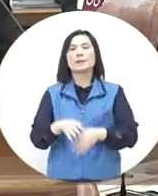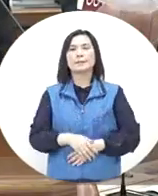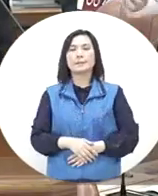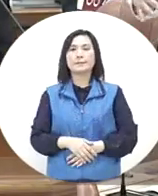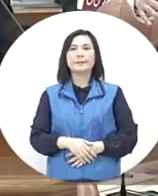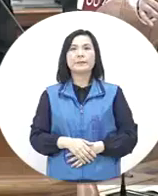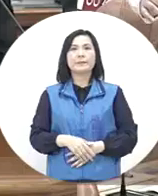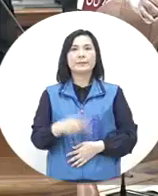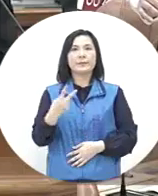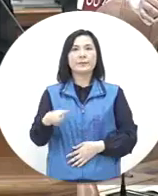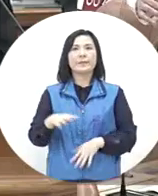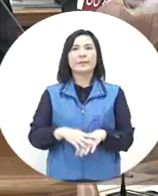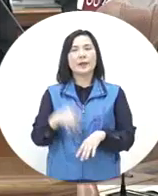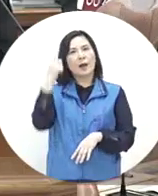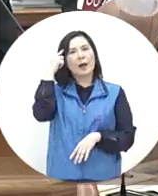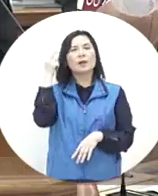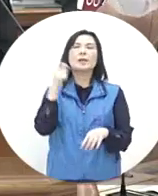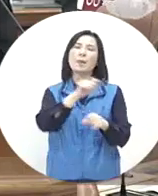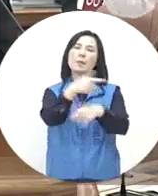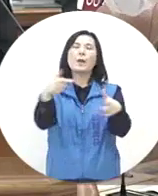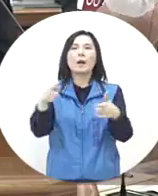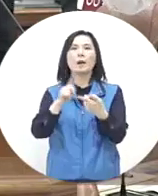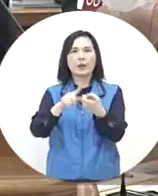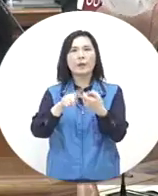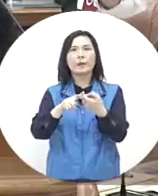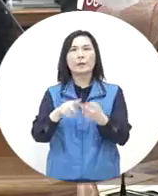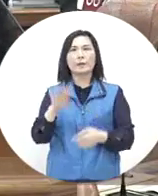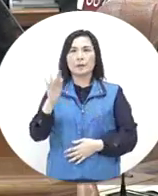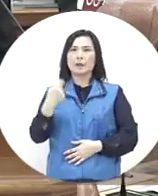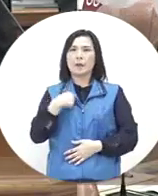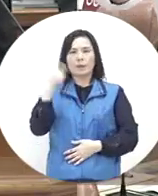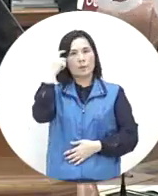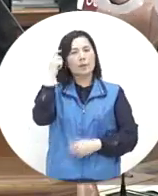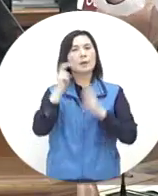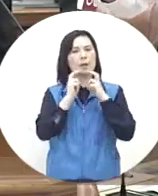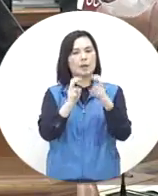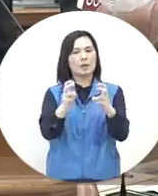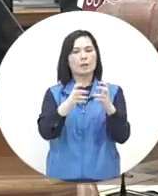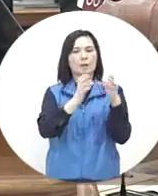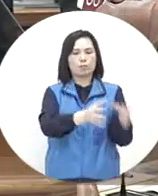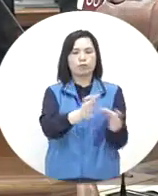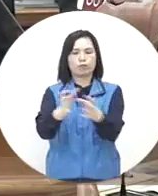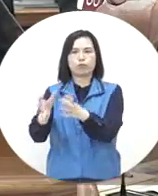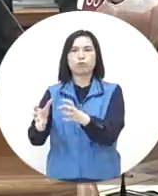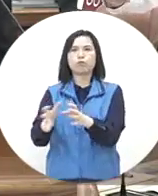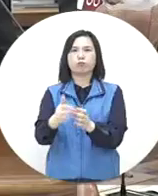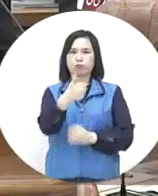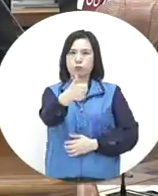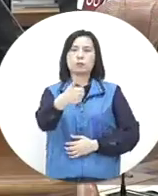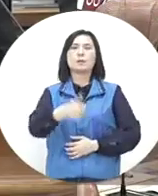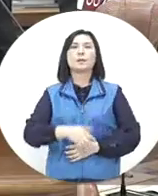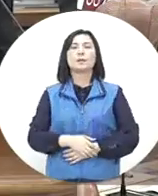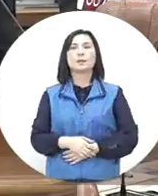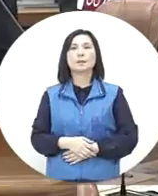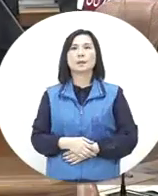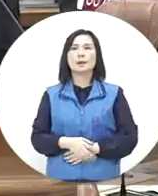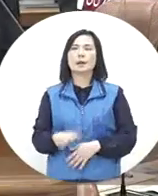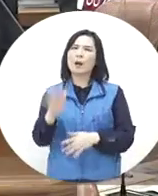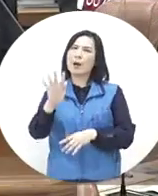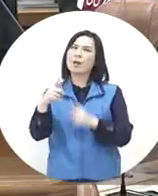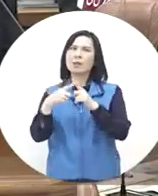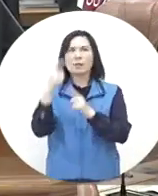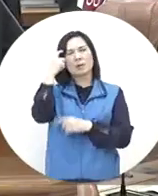然有很多人意见不见得一样，但是我还是齁觉得捷运能够多盖还是尽量多盖啦齁。但是有些人会觉得说啊